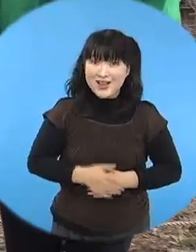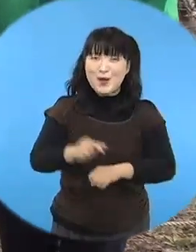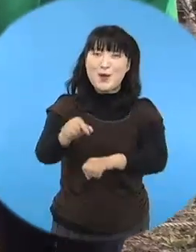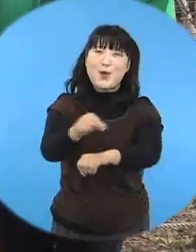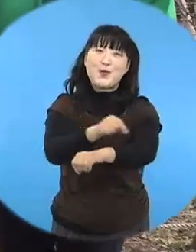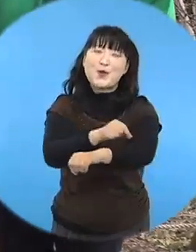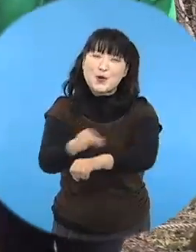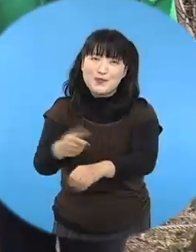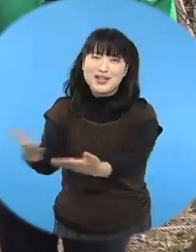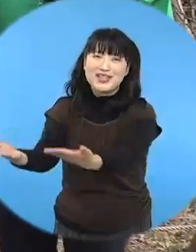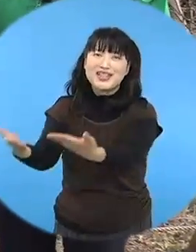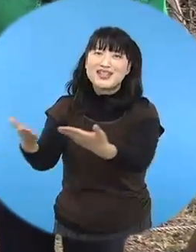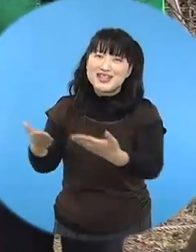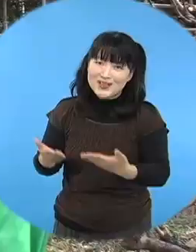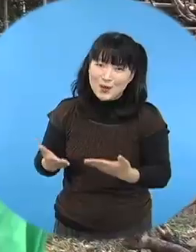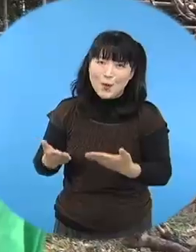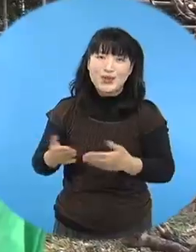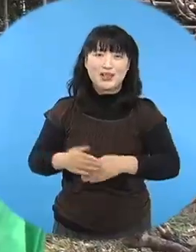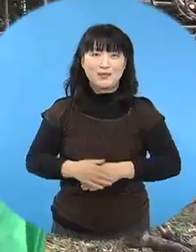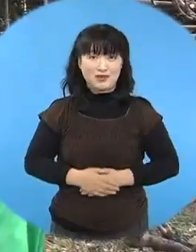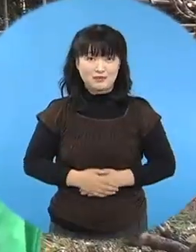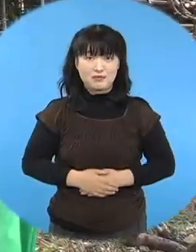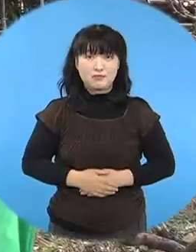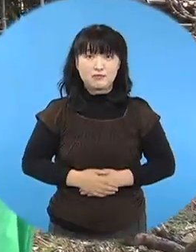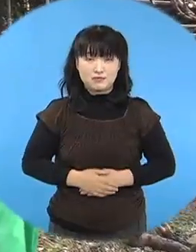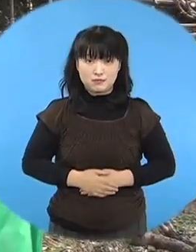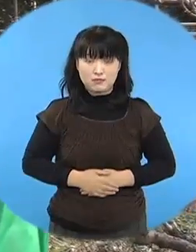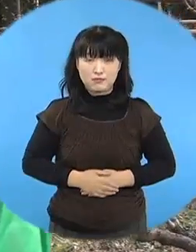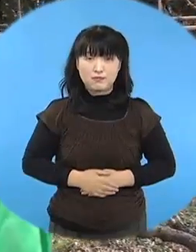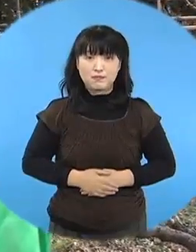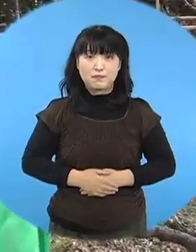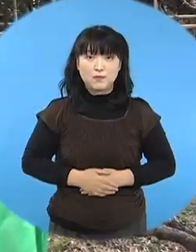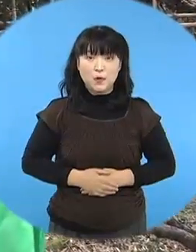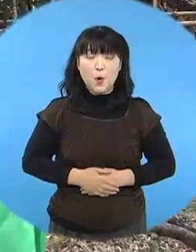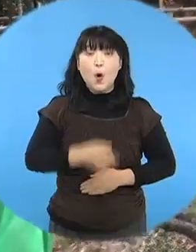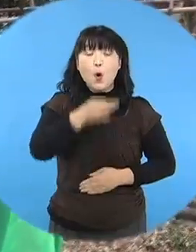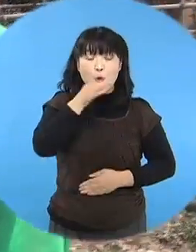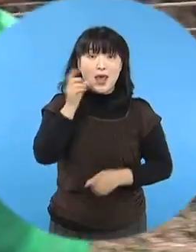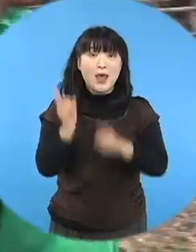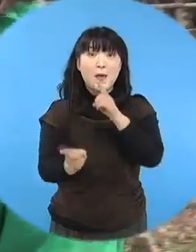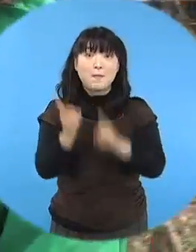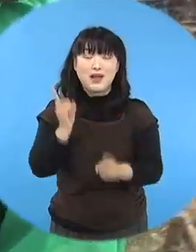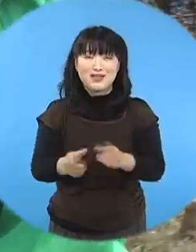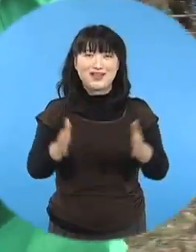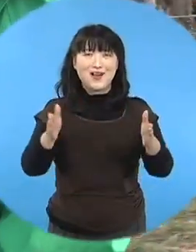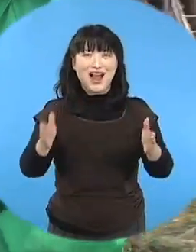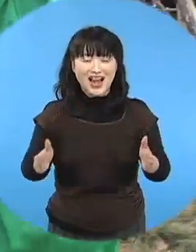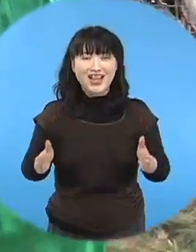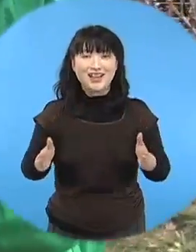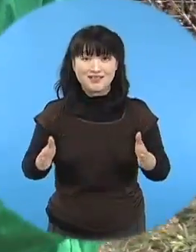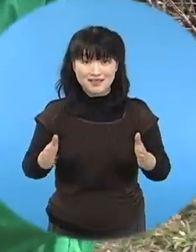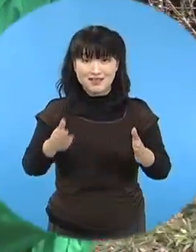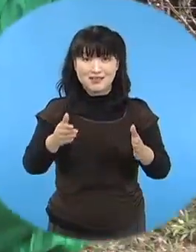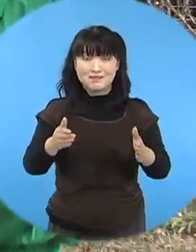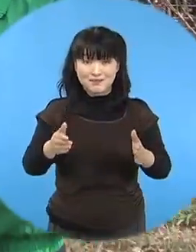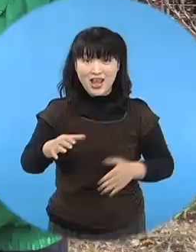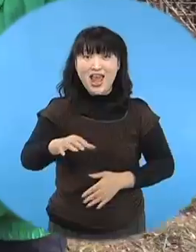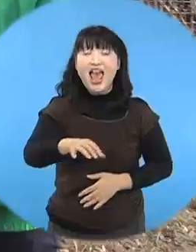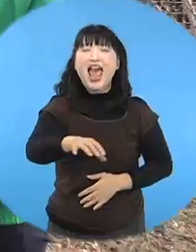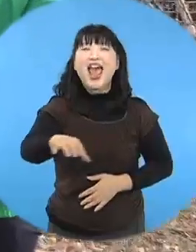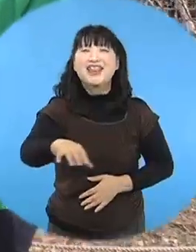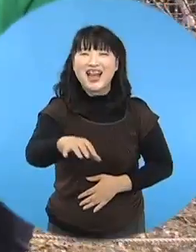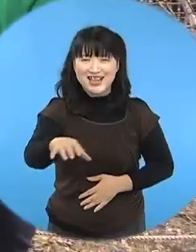に寄贈を受けています。和歌ではないんですけれども、梅祭り期間中、博物館の園内